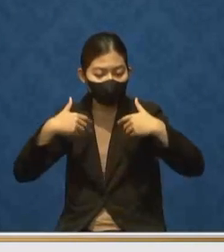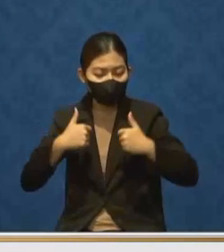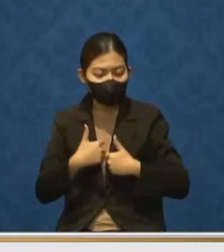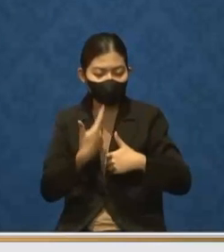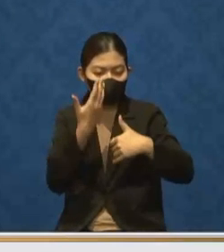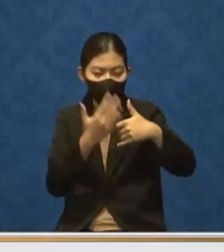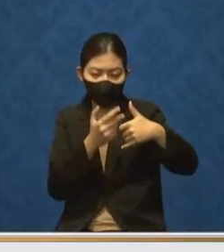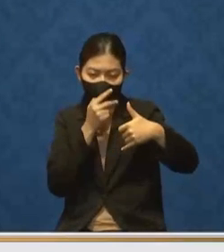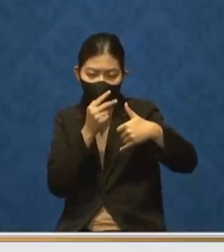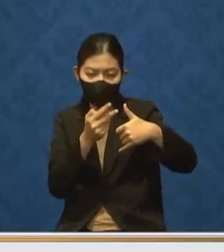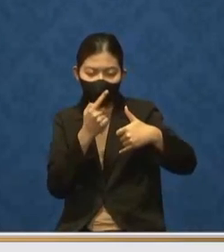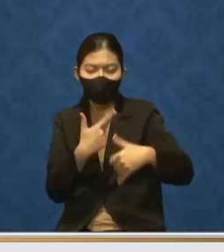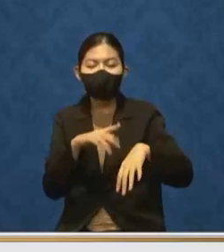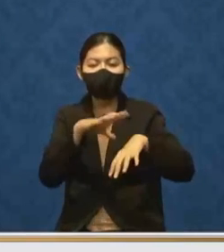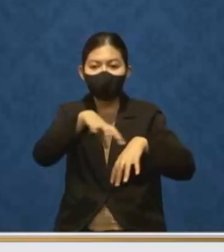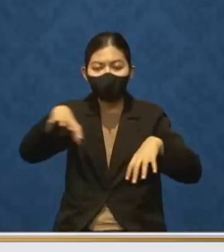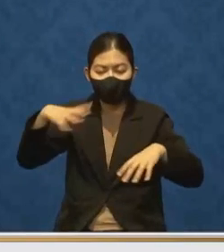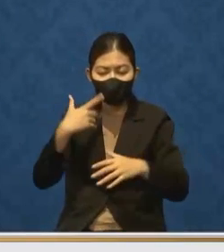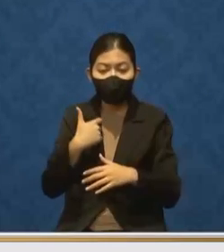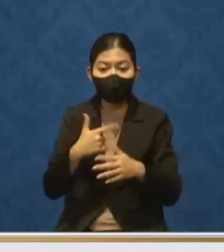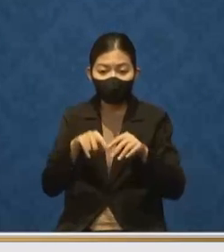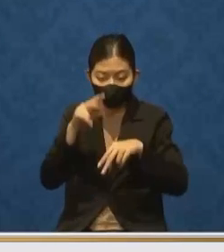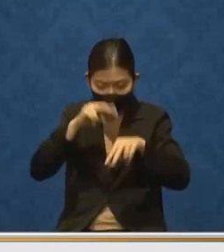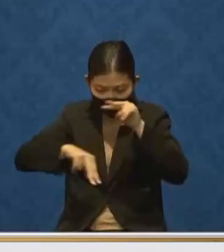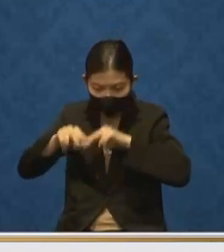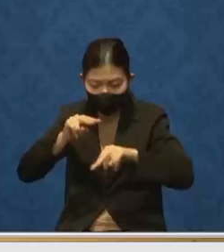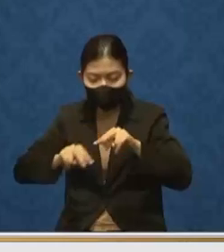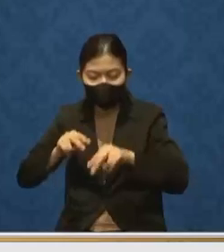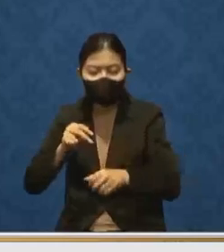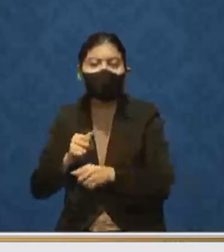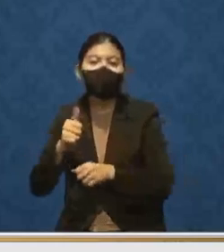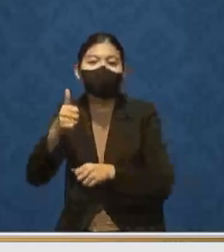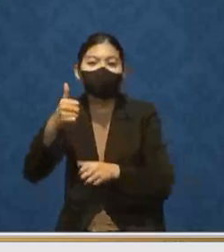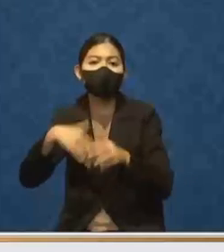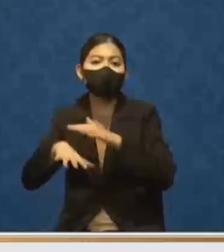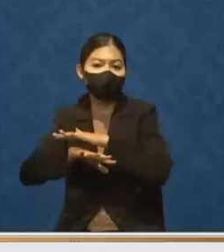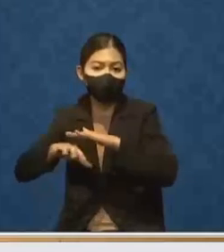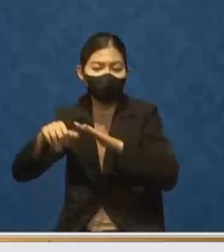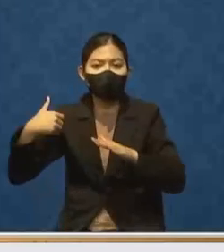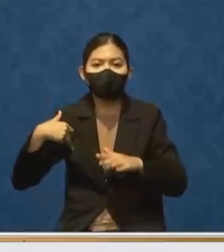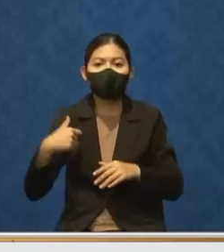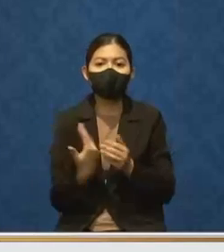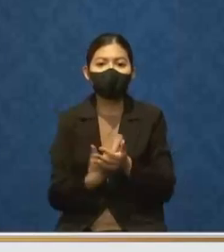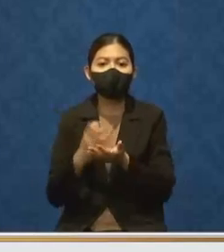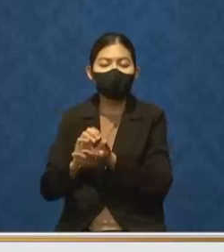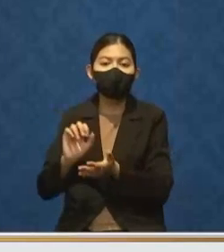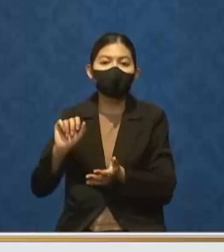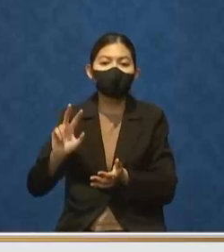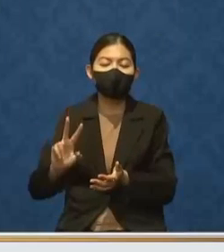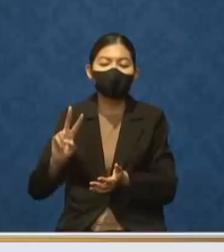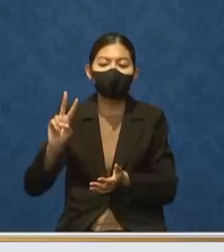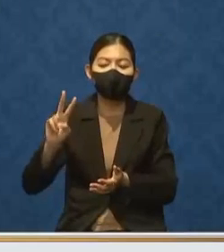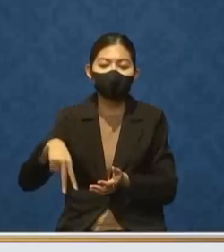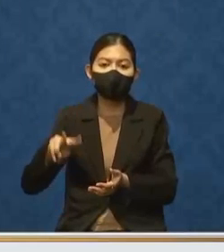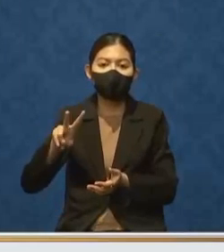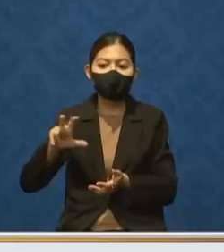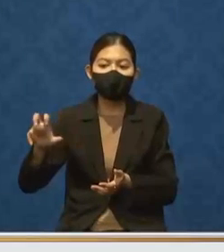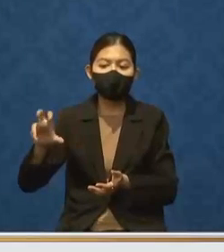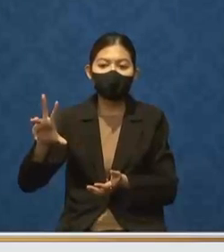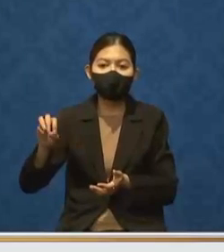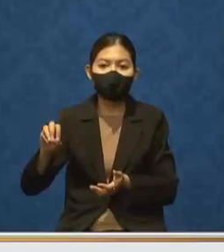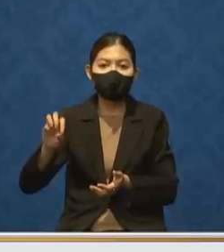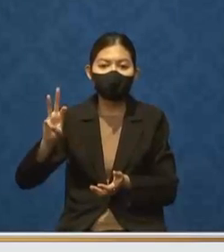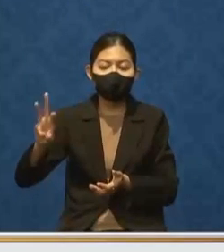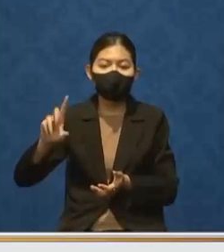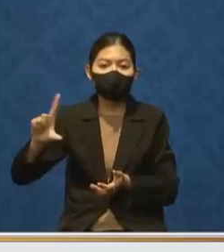าครัฐมีความโปร่งใสและตรวจสอบได้ 2. รัฐบาลดิจิทัลงบประมาณ 2,356 ล้านบาทเพื่อพัฒนารูปแบบการ